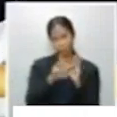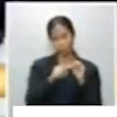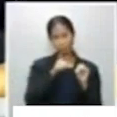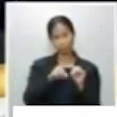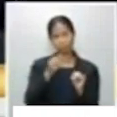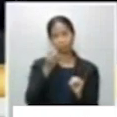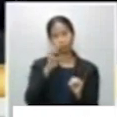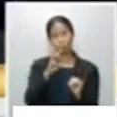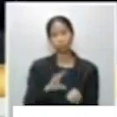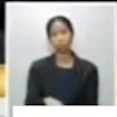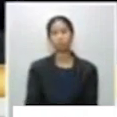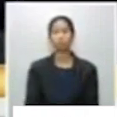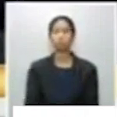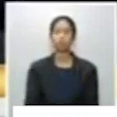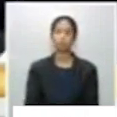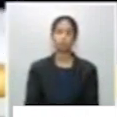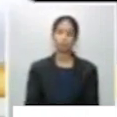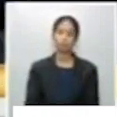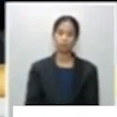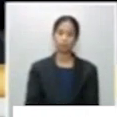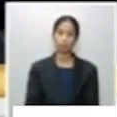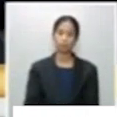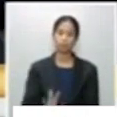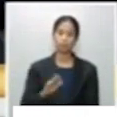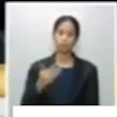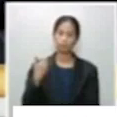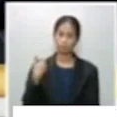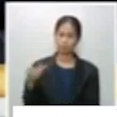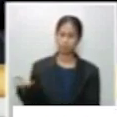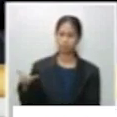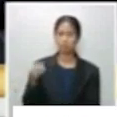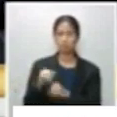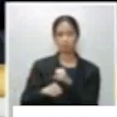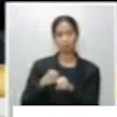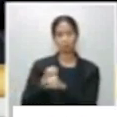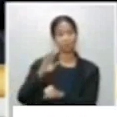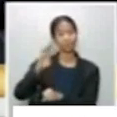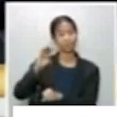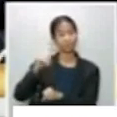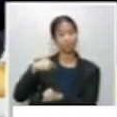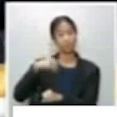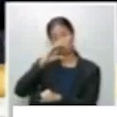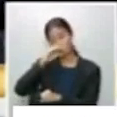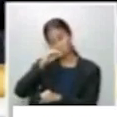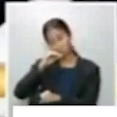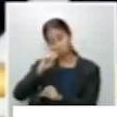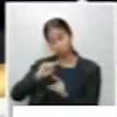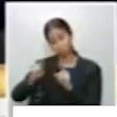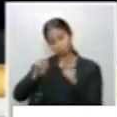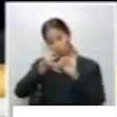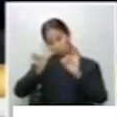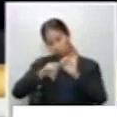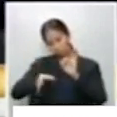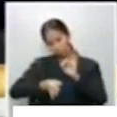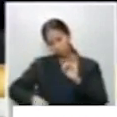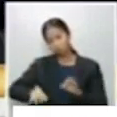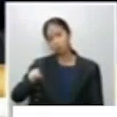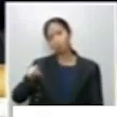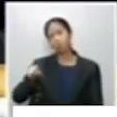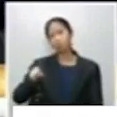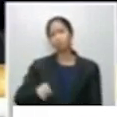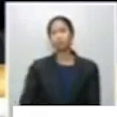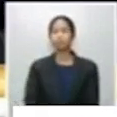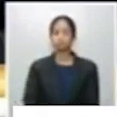พระราชบัญญัติอุทยานแห่งชาติหลายคนอ้างถึงปี40เนี่ยเขียนไว้วันนี้ผิดหมดชาวบ้านครับท่านประธาน